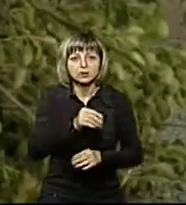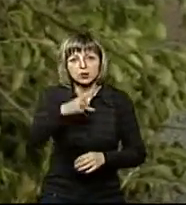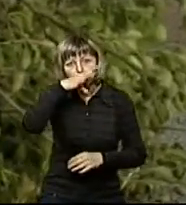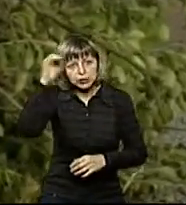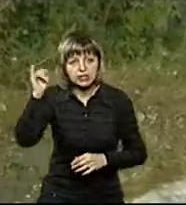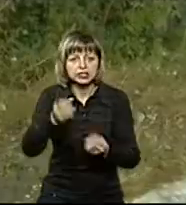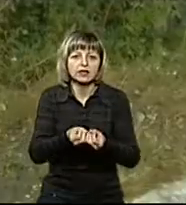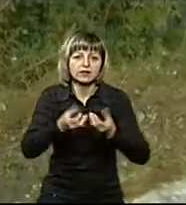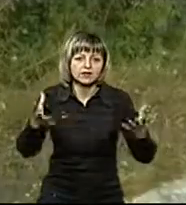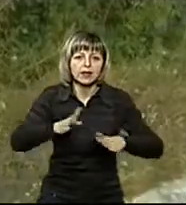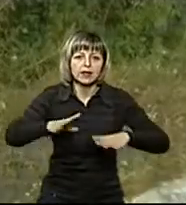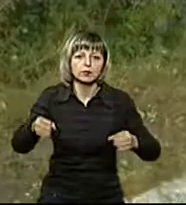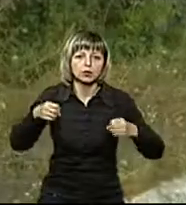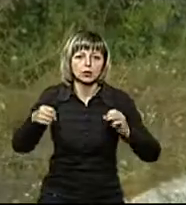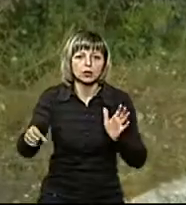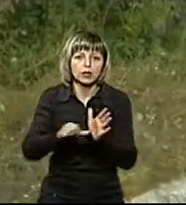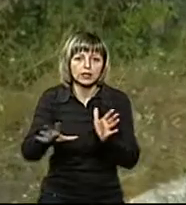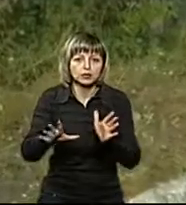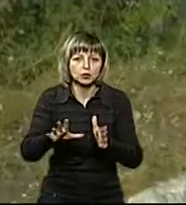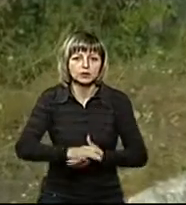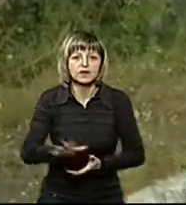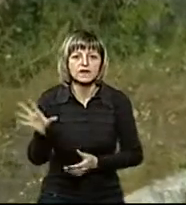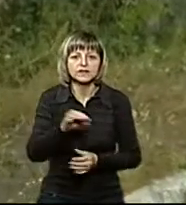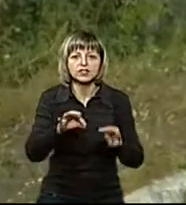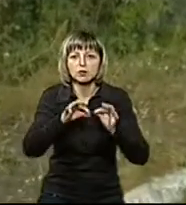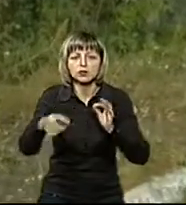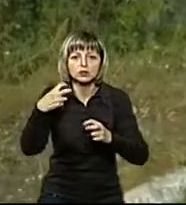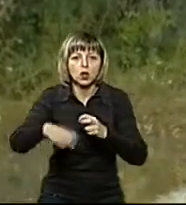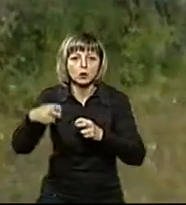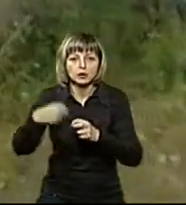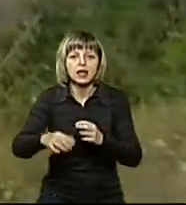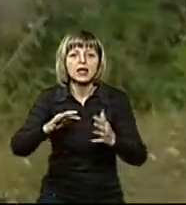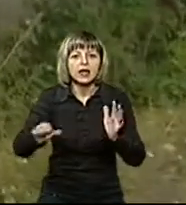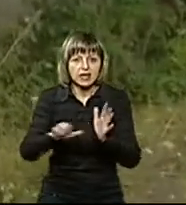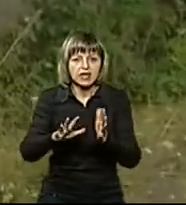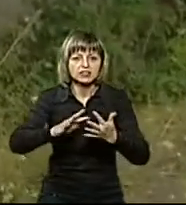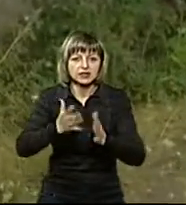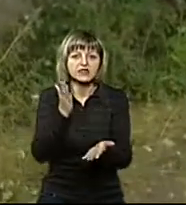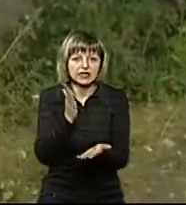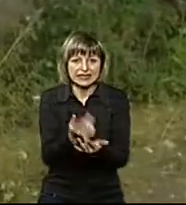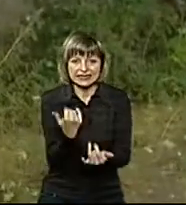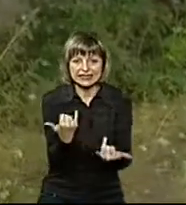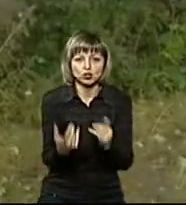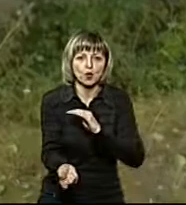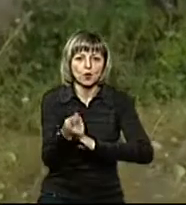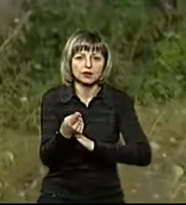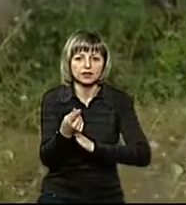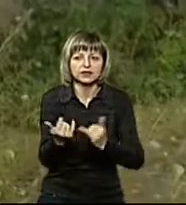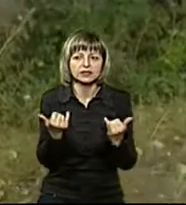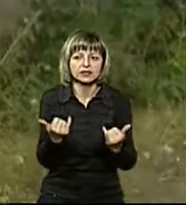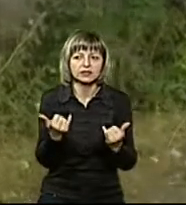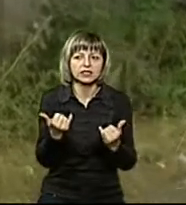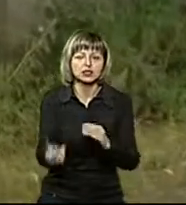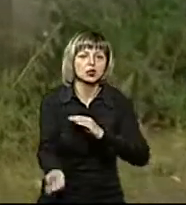було електропостачання. Провали, всі провода провали. Я зараз електрика в селі. От тільки що появилося. Тільки от 5 минут,